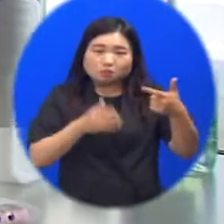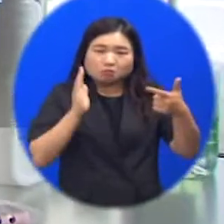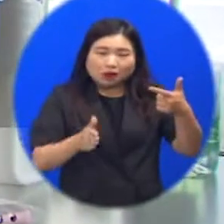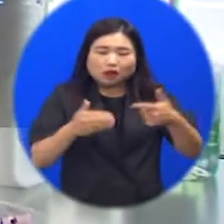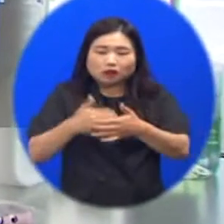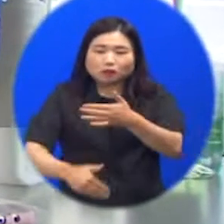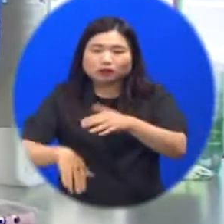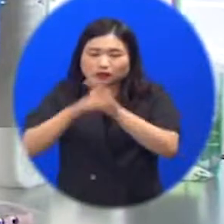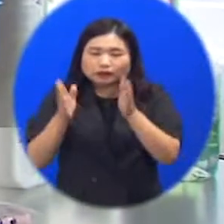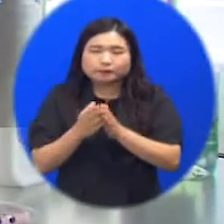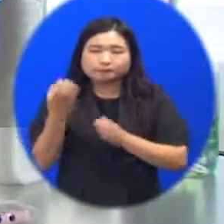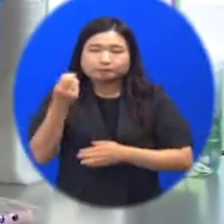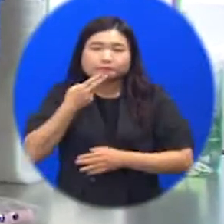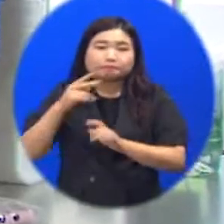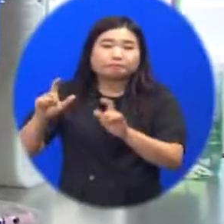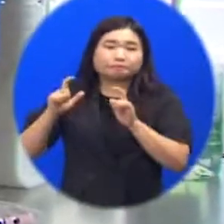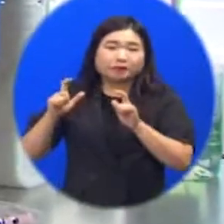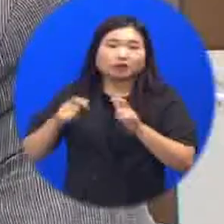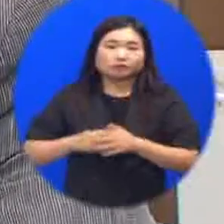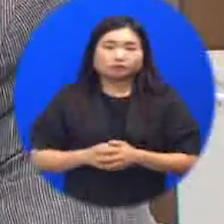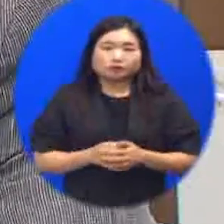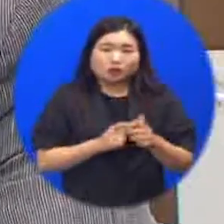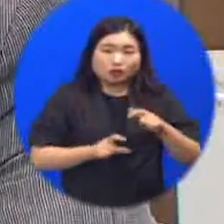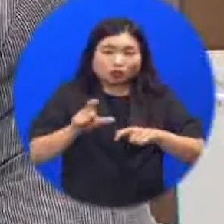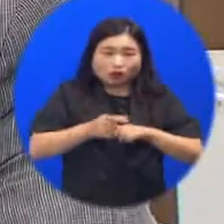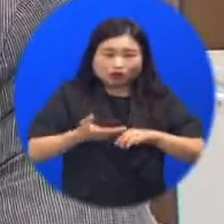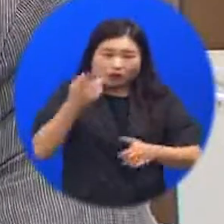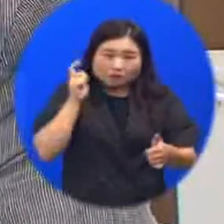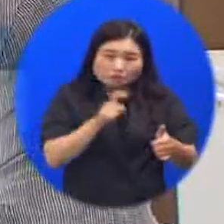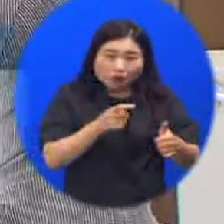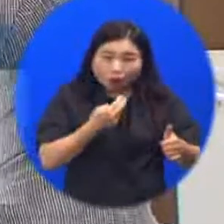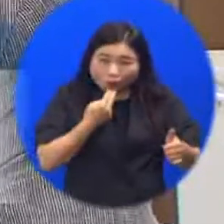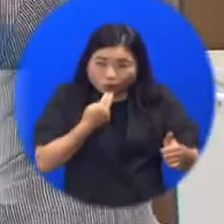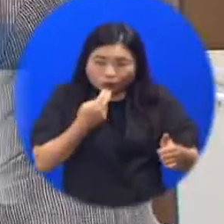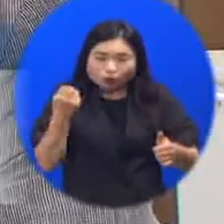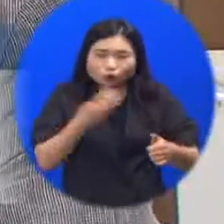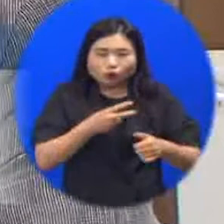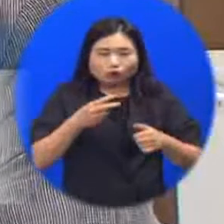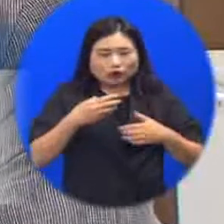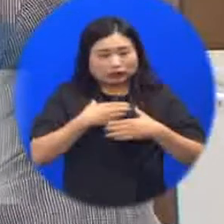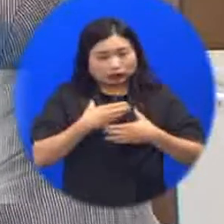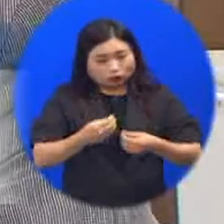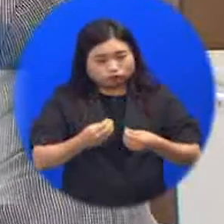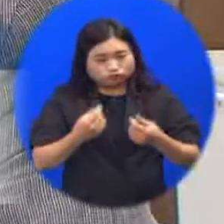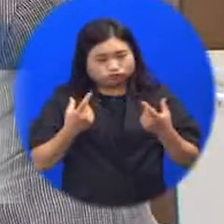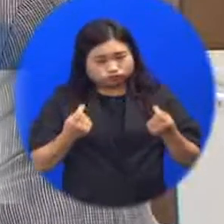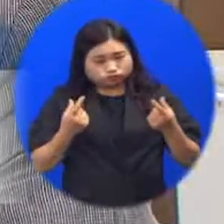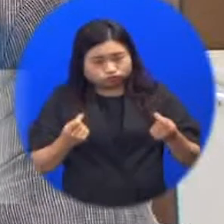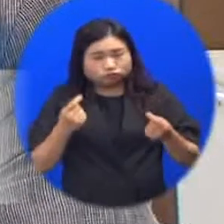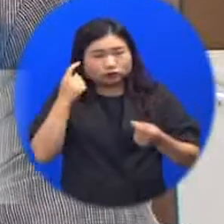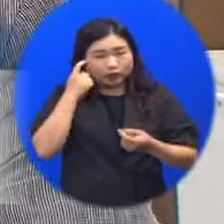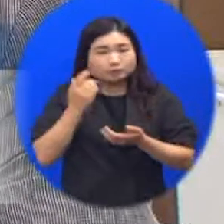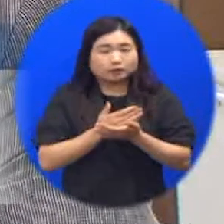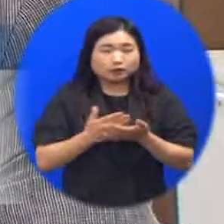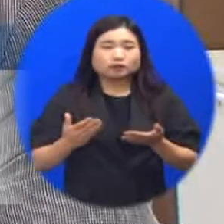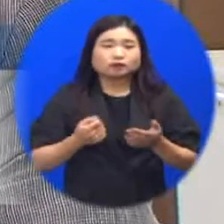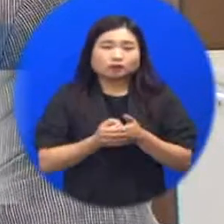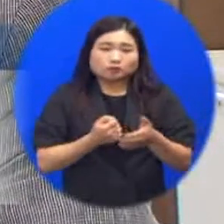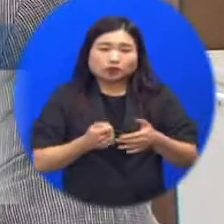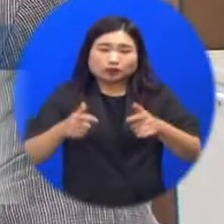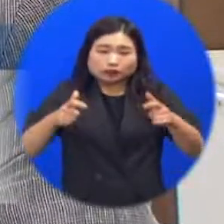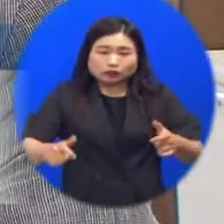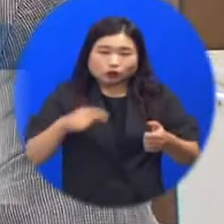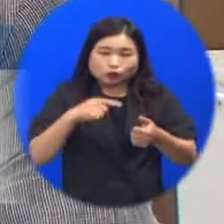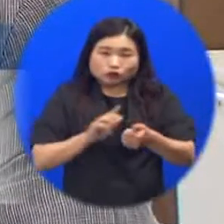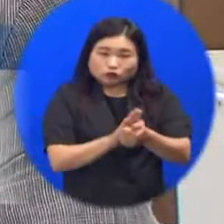음성 판정을 받았습니다. 더 이상 확진자 수가 없고 안정단계에 들어갔다고 저희가 판단하고